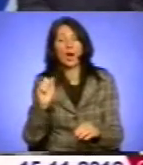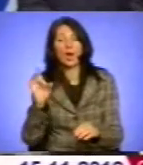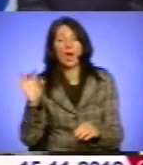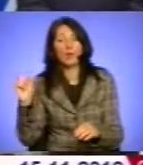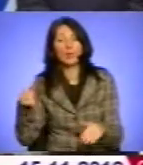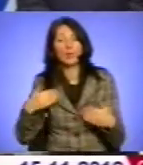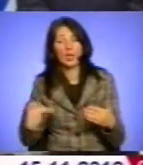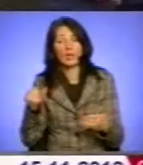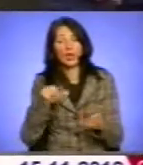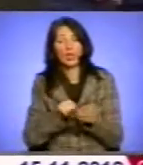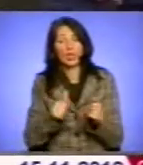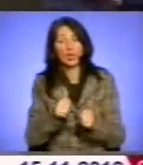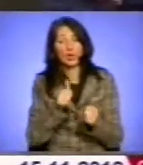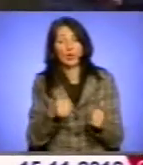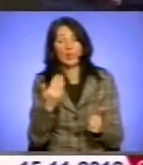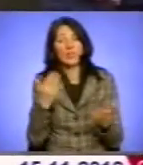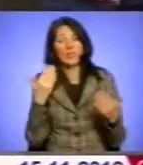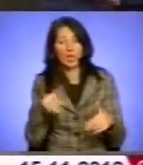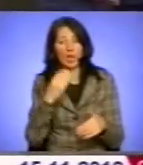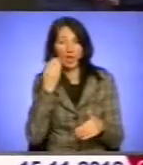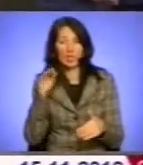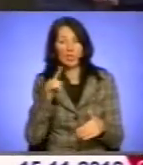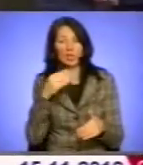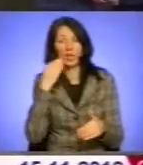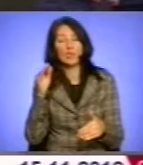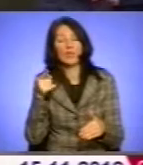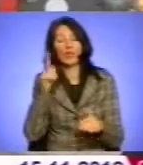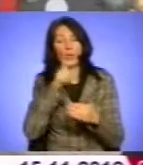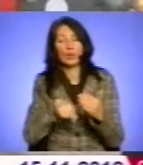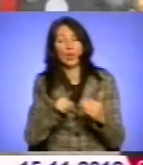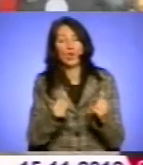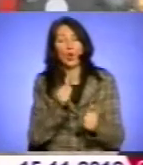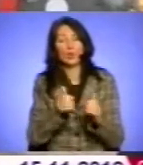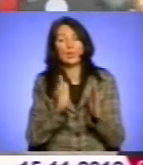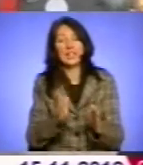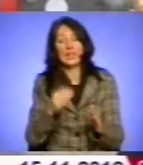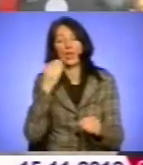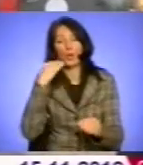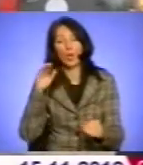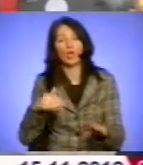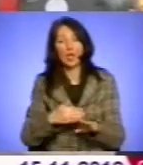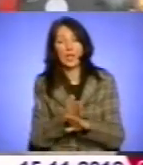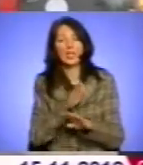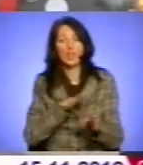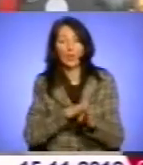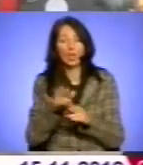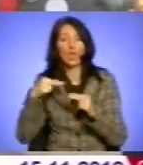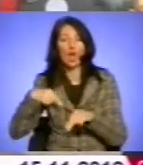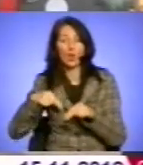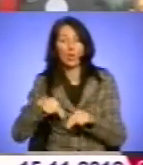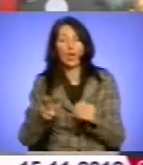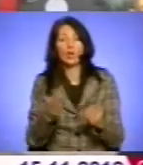фіналістів конкурсу, адже вони вже кращі з кращих. Він впевнений, що конкурс тільки покращує якість виконання робіт. А якщо